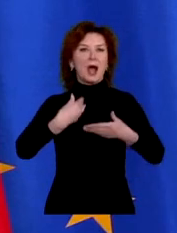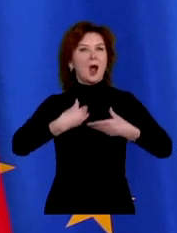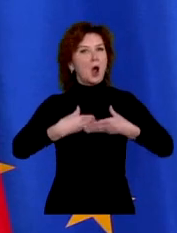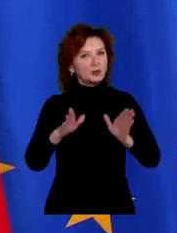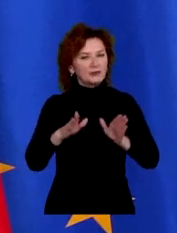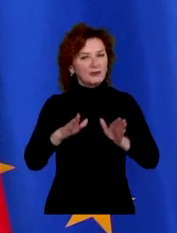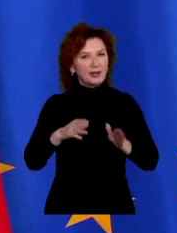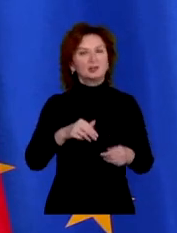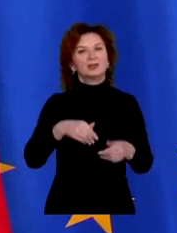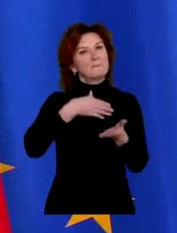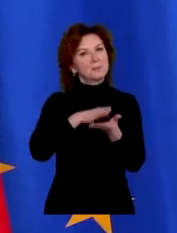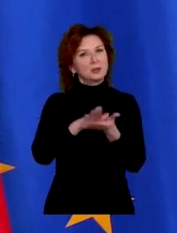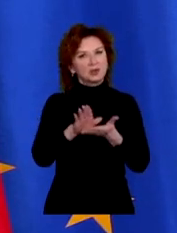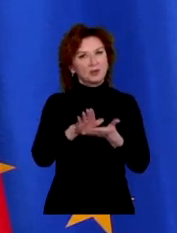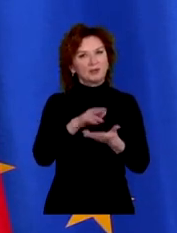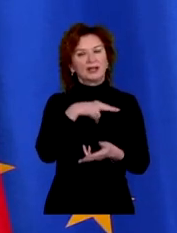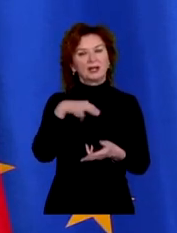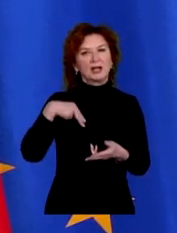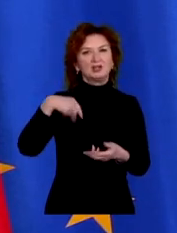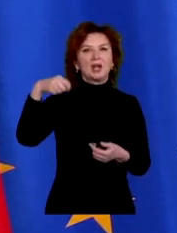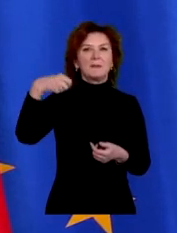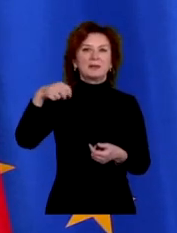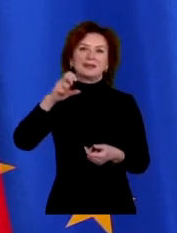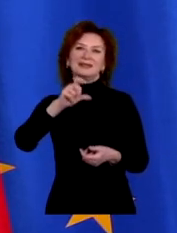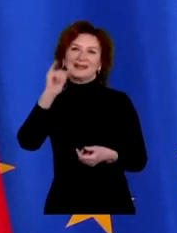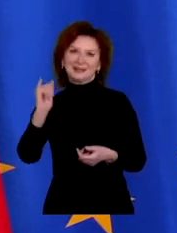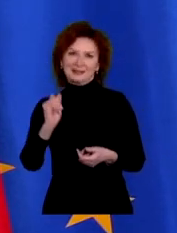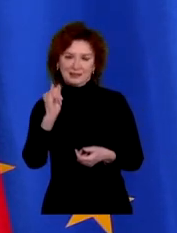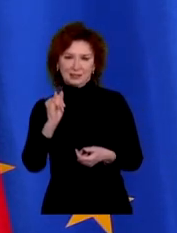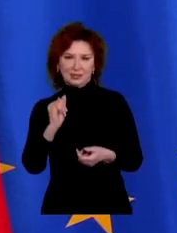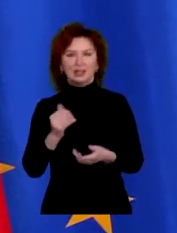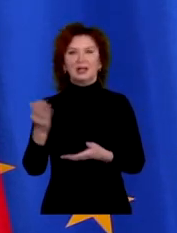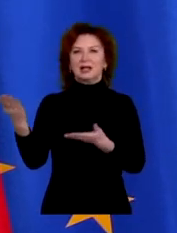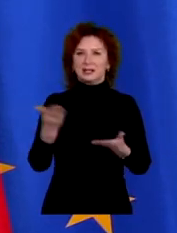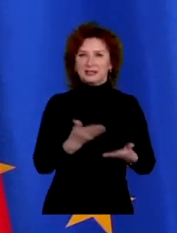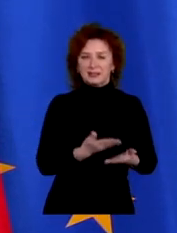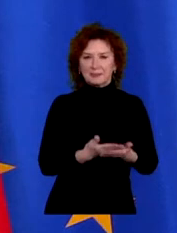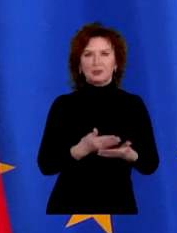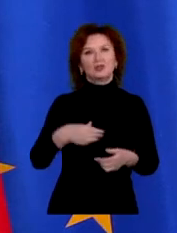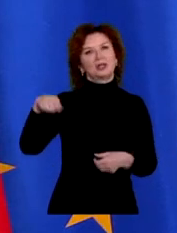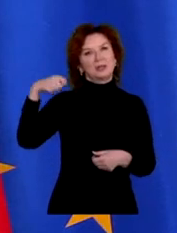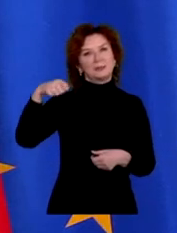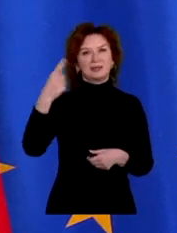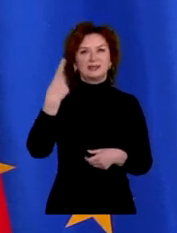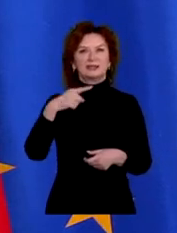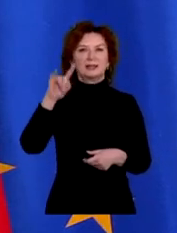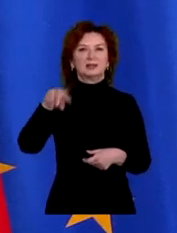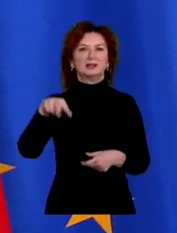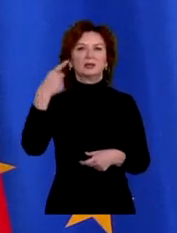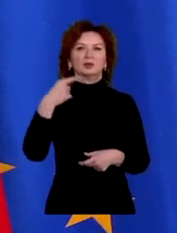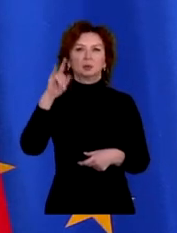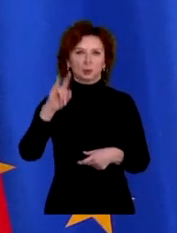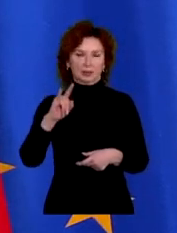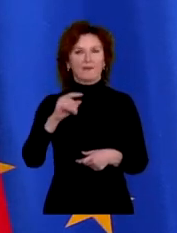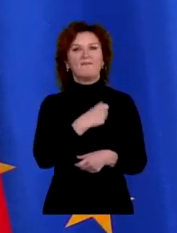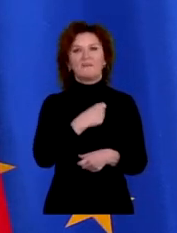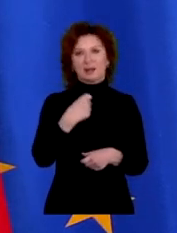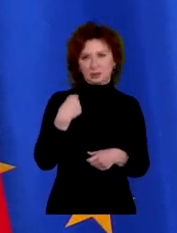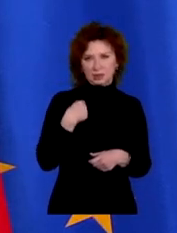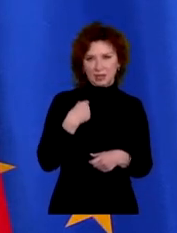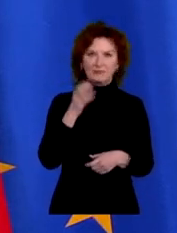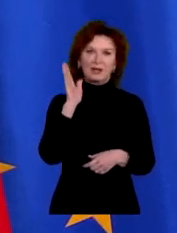na zaproszenie pana prezydenta Andrzeja Dudy w Belwederze w Warszawie, spotkanie w Lublinie, gdzie Grupa